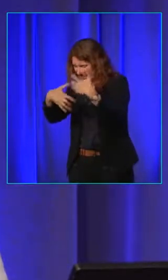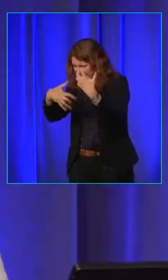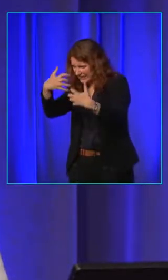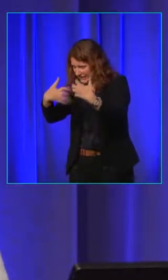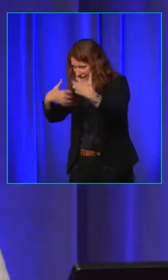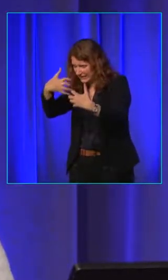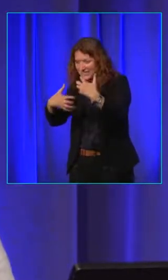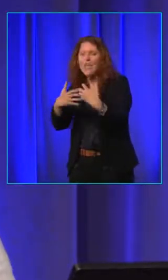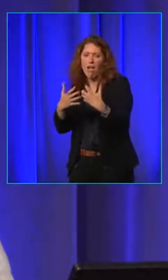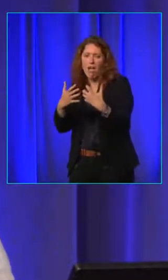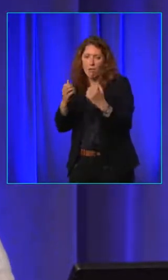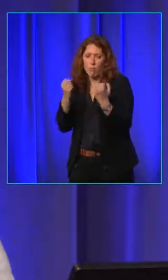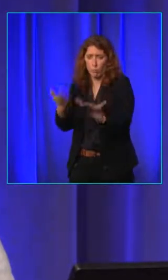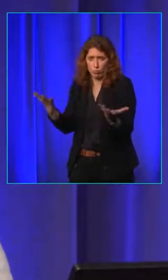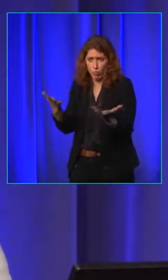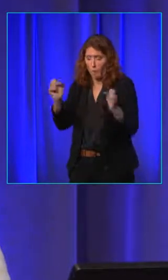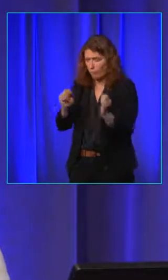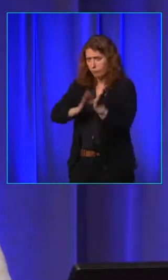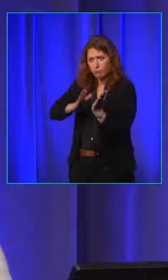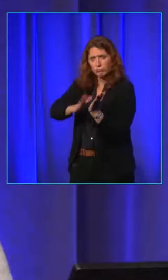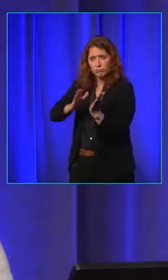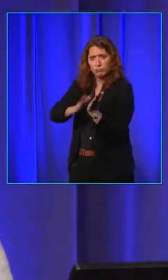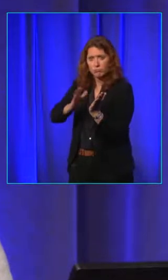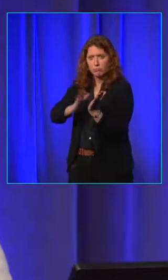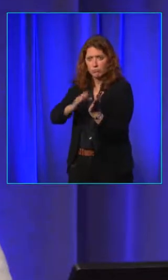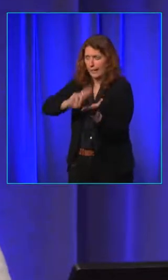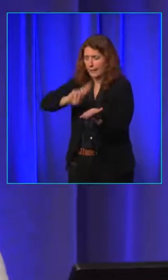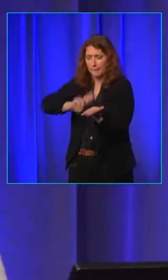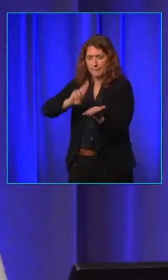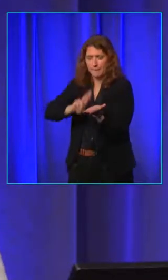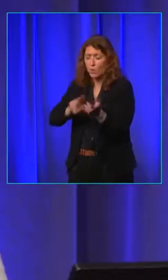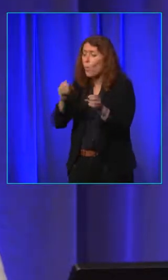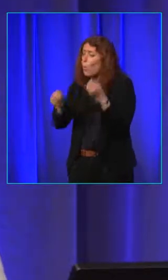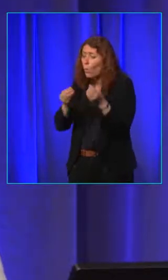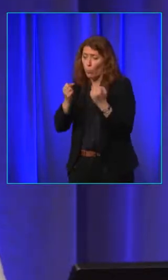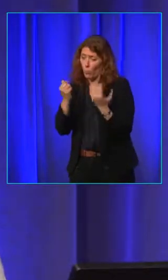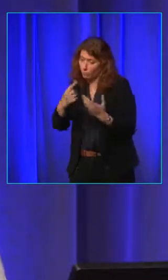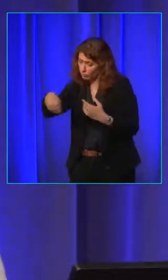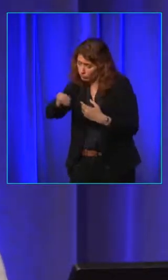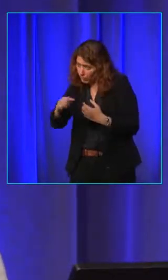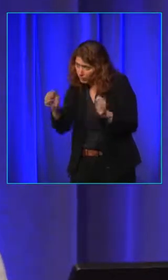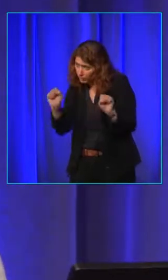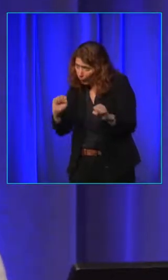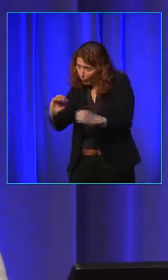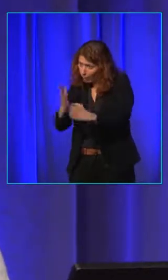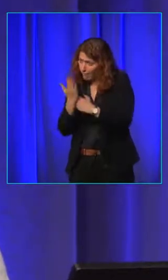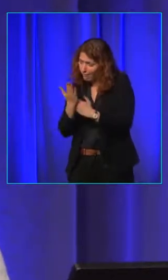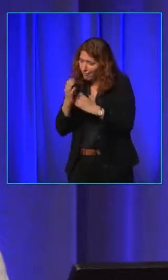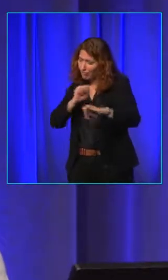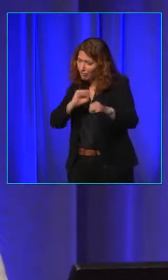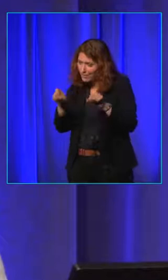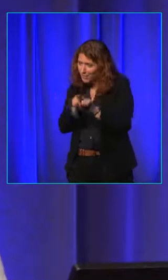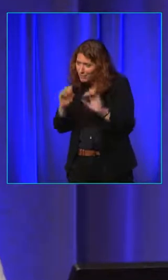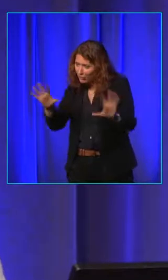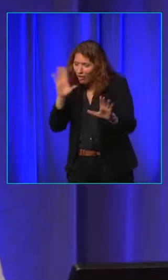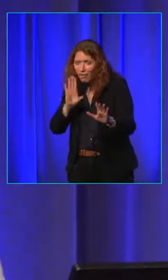même temps. Et donc, les gestes, je dois les voir en même temps. Et c'est assez joli quand ça se fait en même temps. Et en plus,